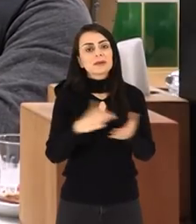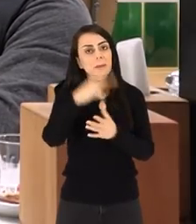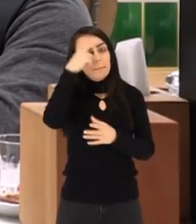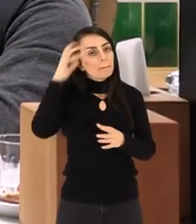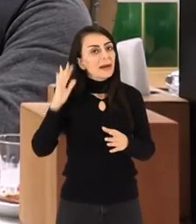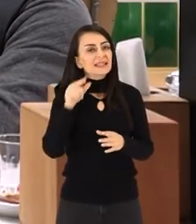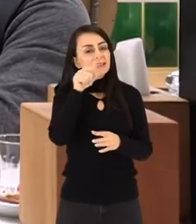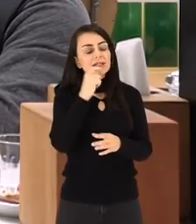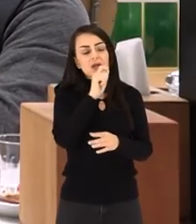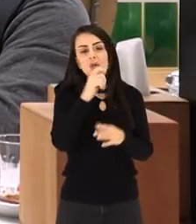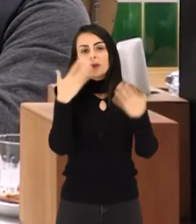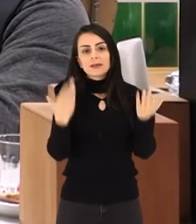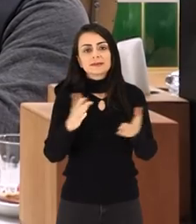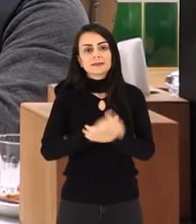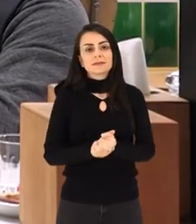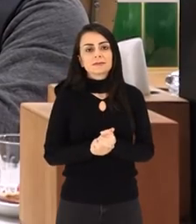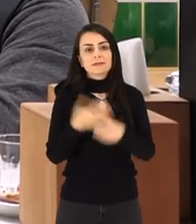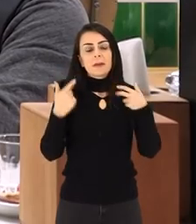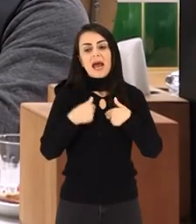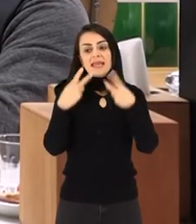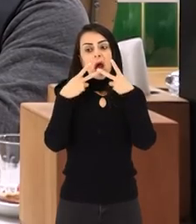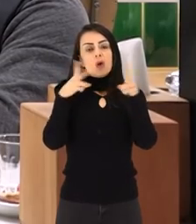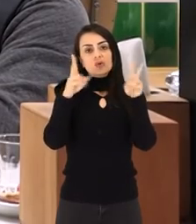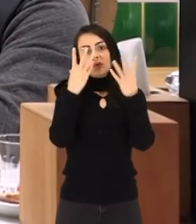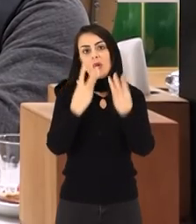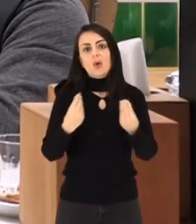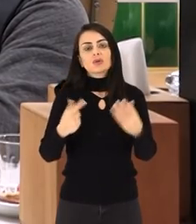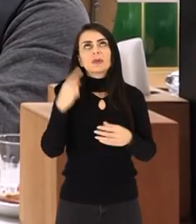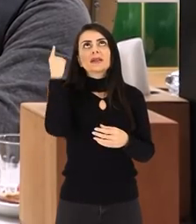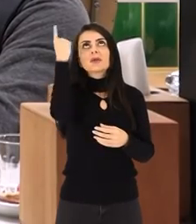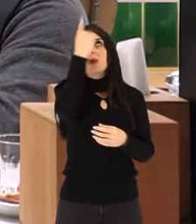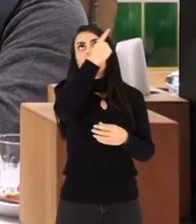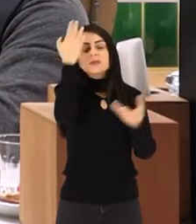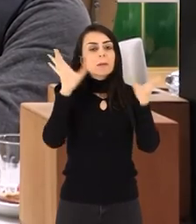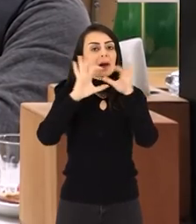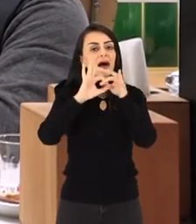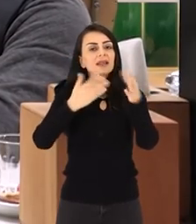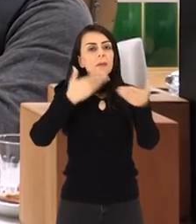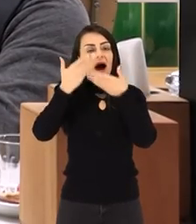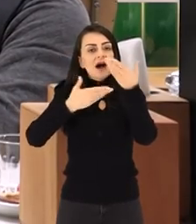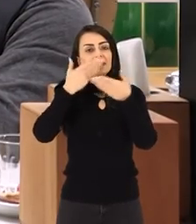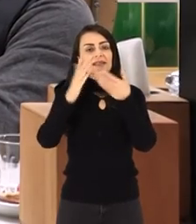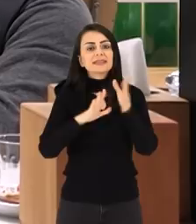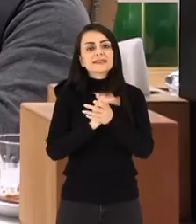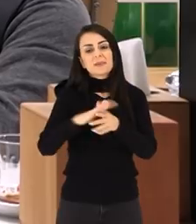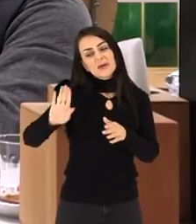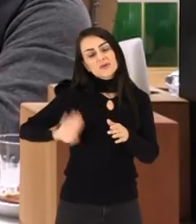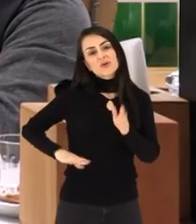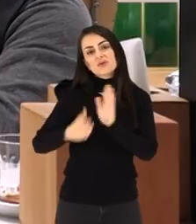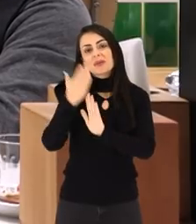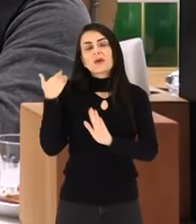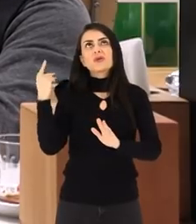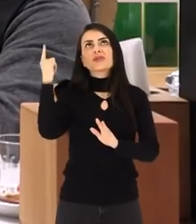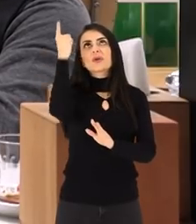hep söylemişimdir belki sizle de sohbet ederken aramızda. Ya özgürleştim işte. Hani o gökyüzüyle bağlantılı anlattığım sohbet gibi.